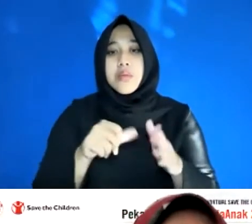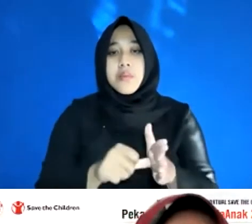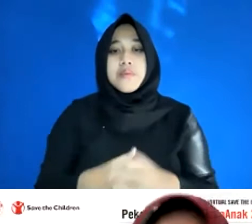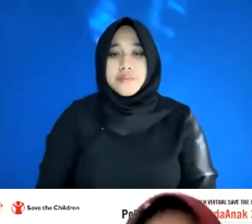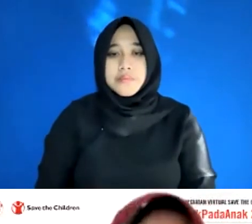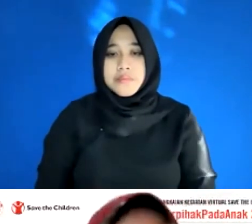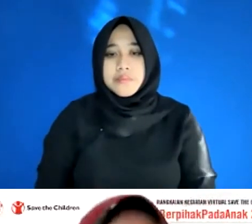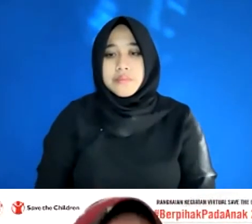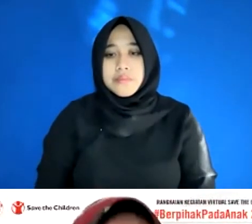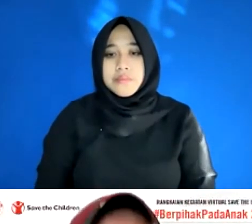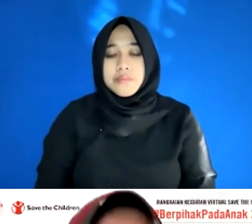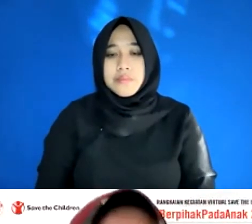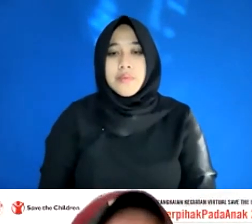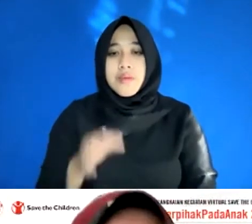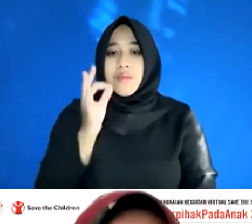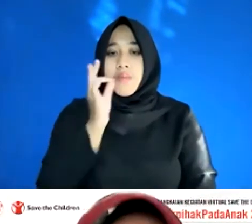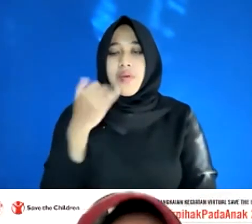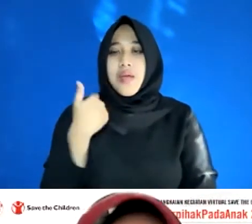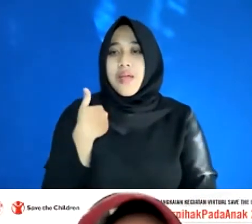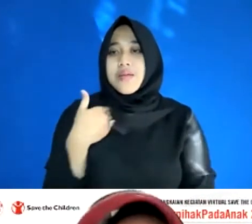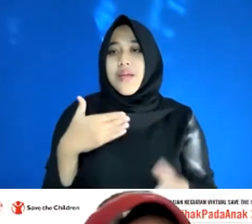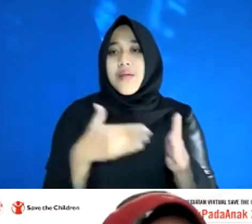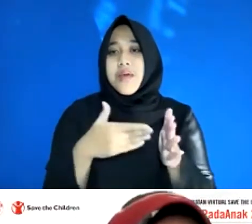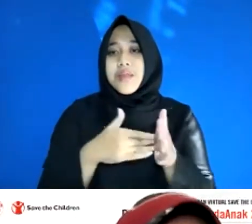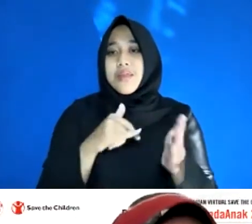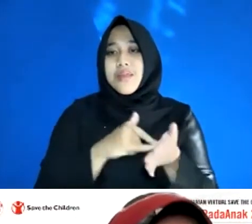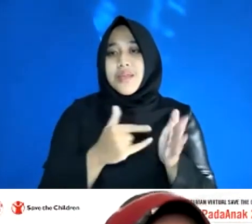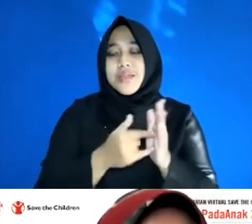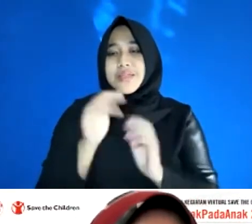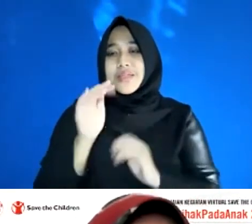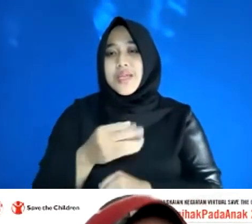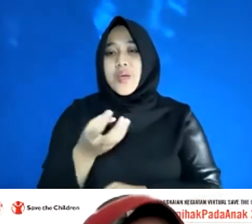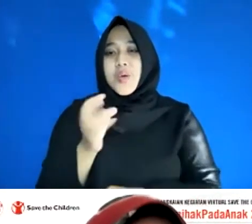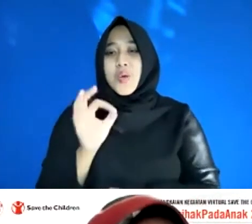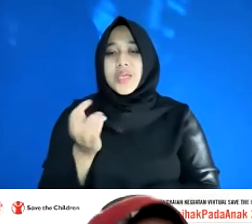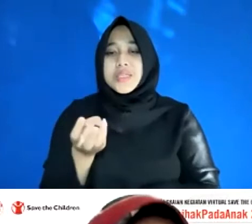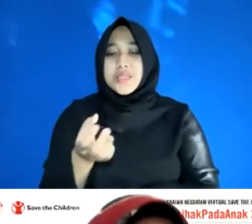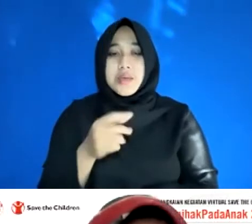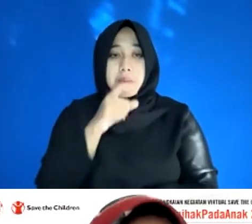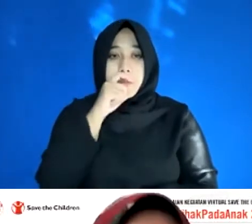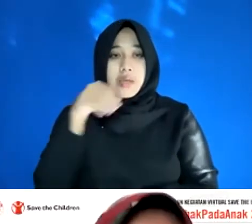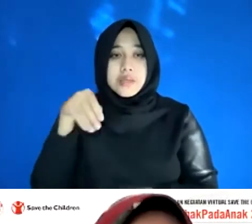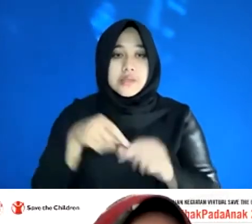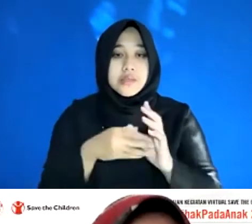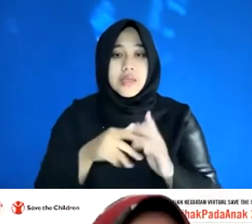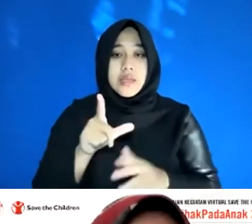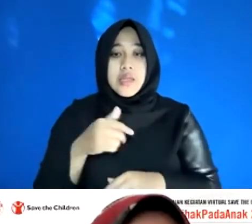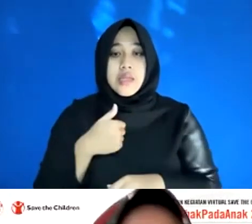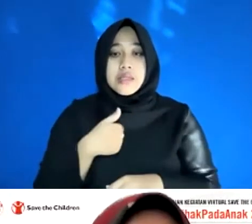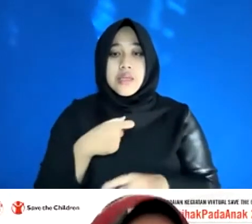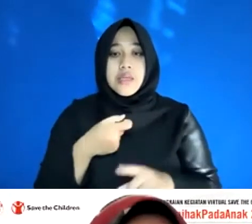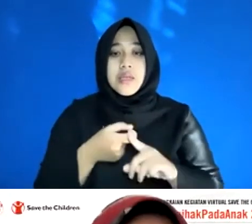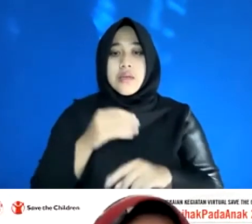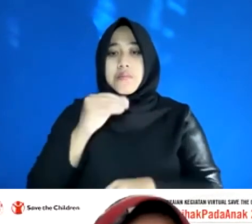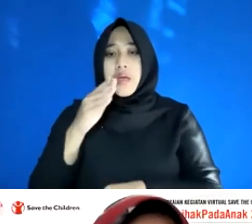dibantu? Oke. Ya, sudah. Tadi ada trouble ya sedikit, Mbak Esti. Ya, makasih Pak Zainal. Pak Zainal tahu aja nih saya dari pagi loh,